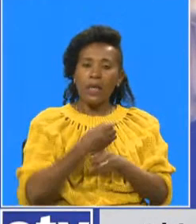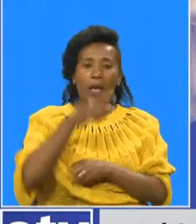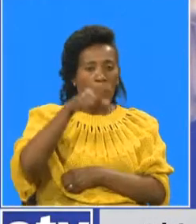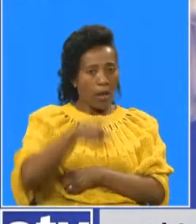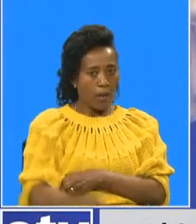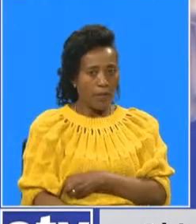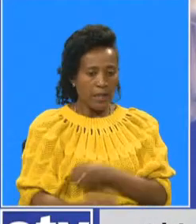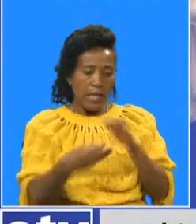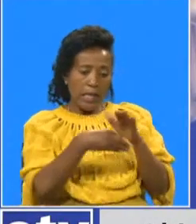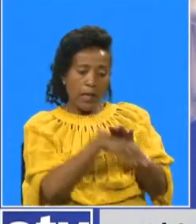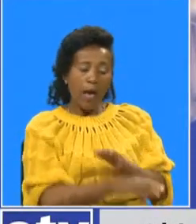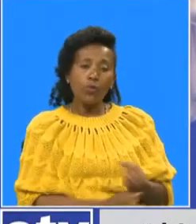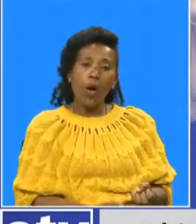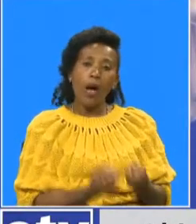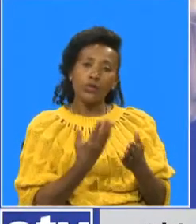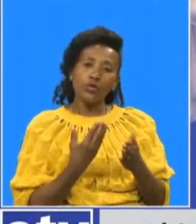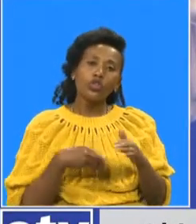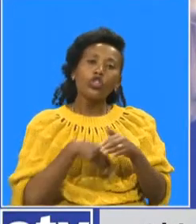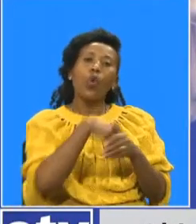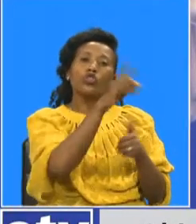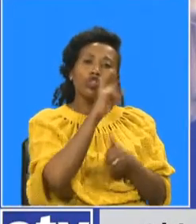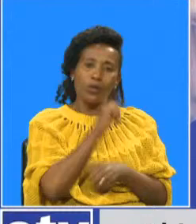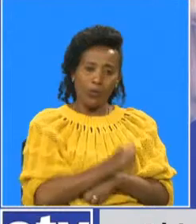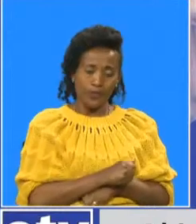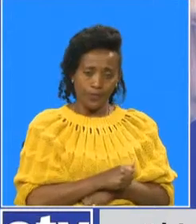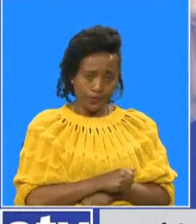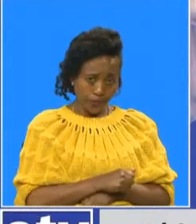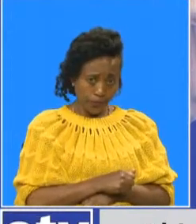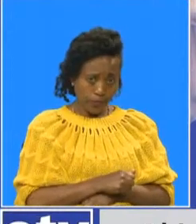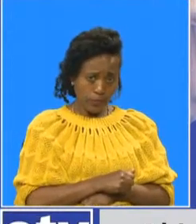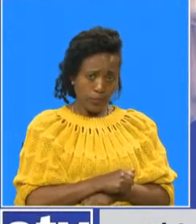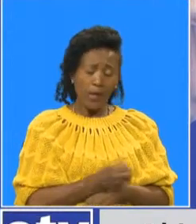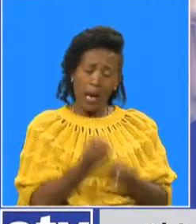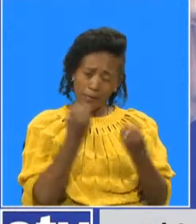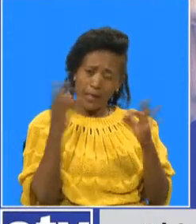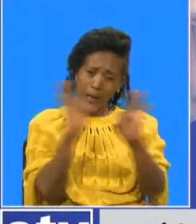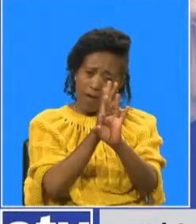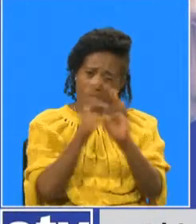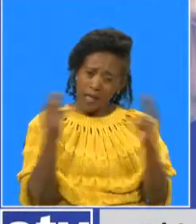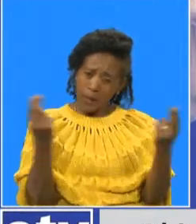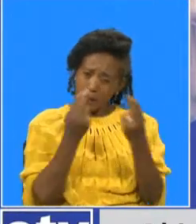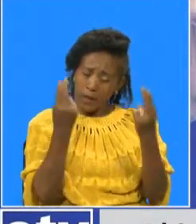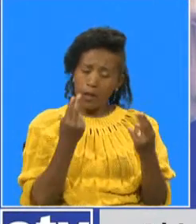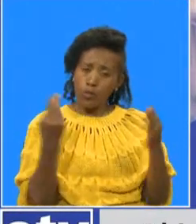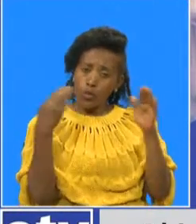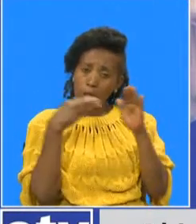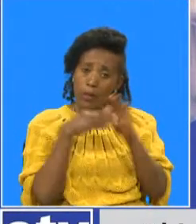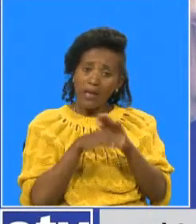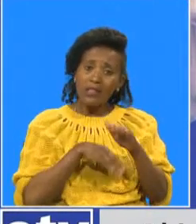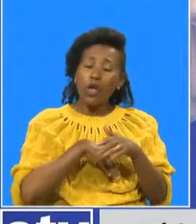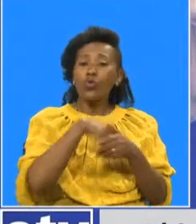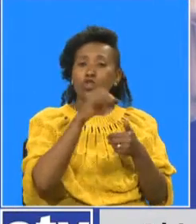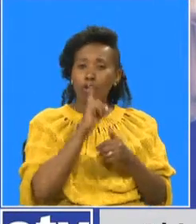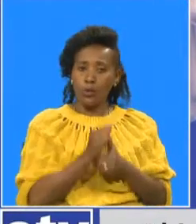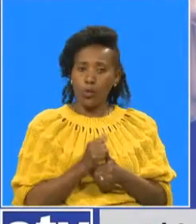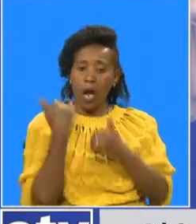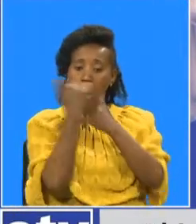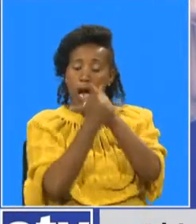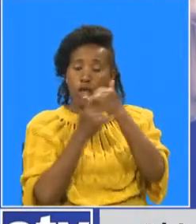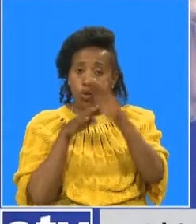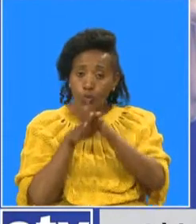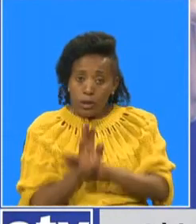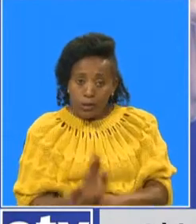ያለበት ግብዓቱ አብዛኛው ኢምፖርት ነው። አብዛኛው ፋብሪካዎች የሚጠቀሙት ግብዓት ኢምፖርት ነው። ሀገር